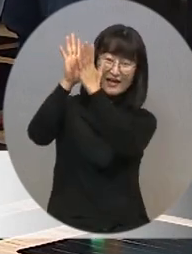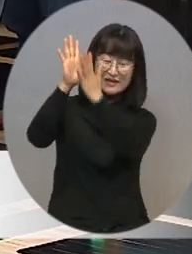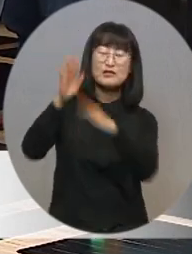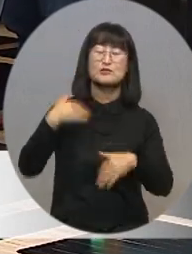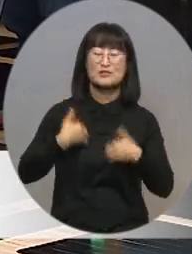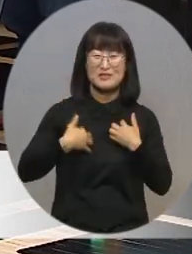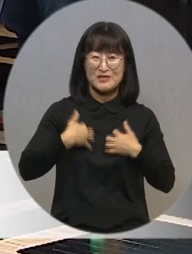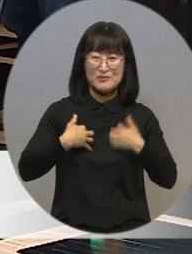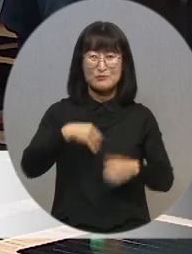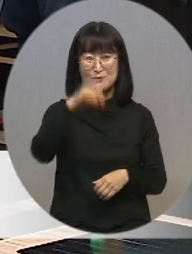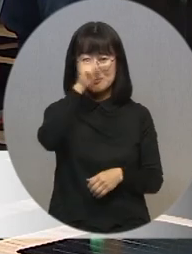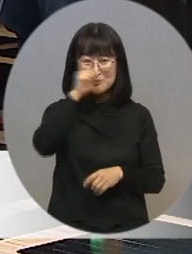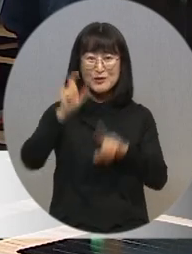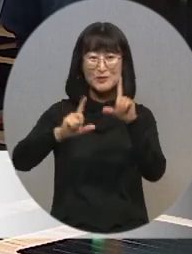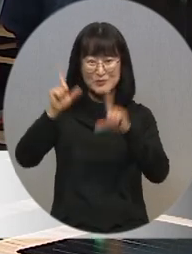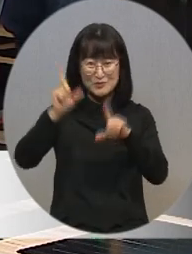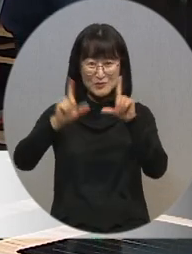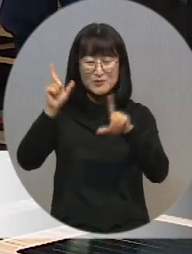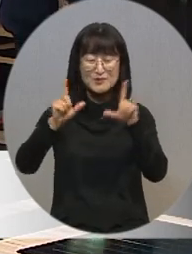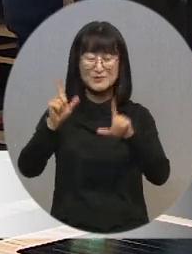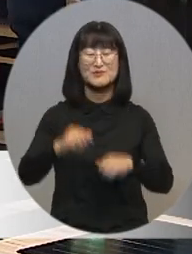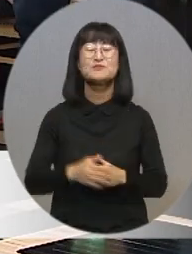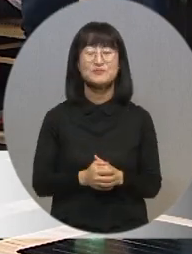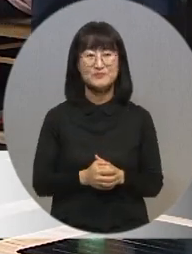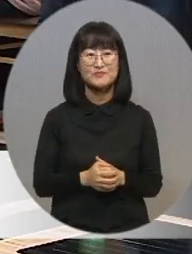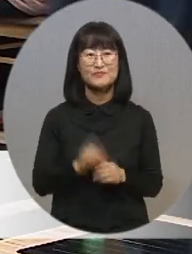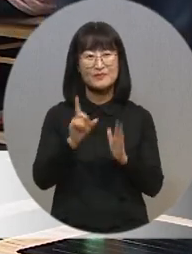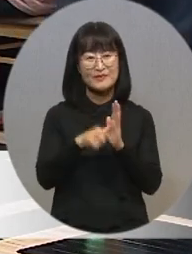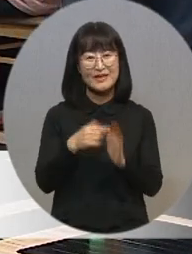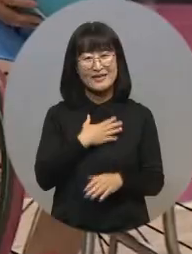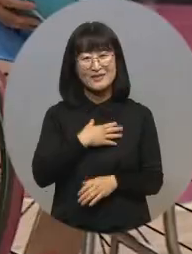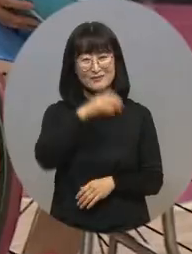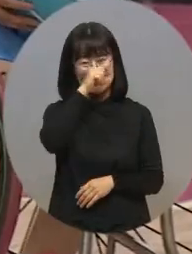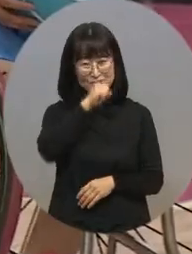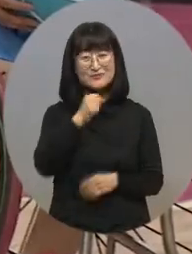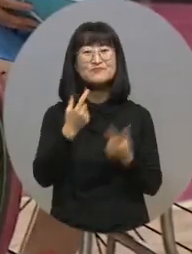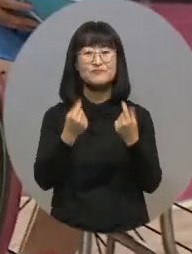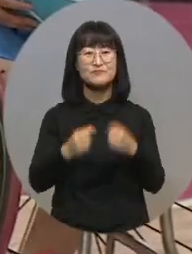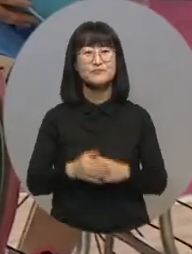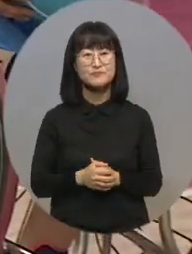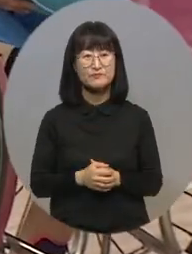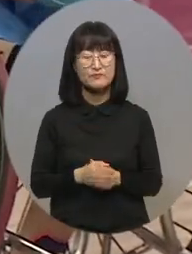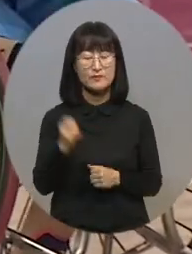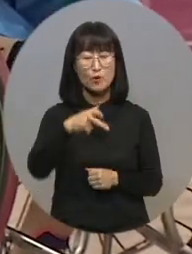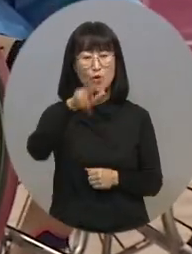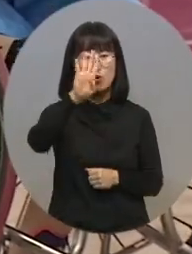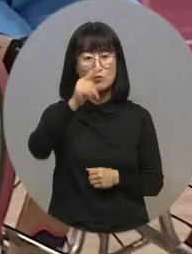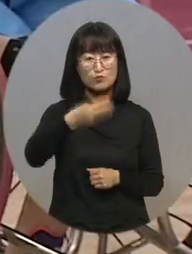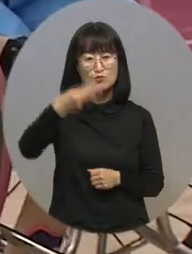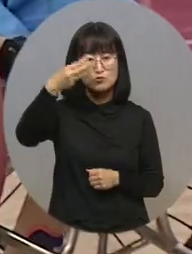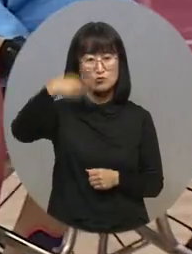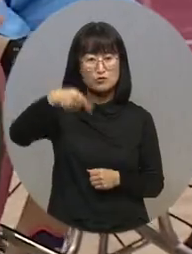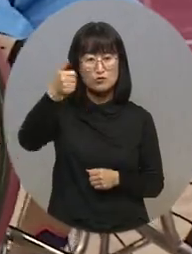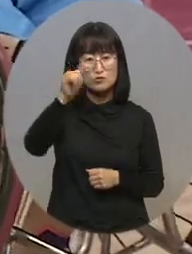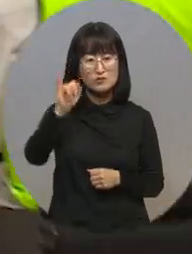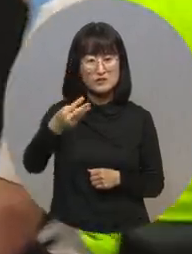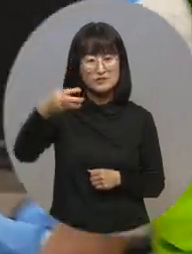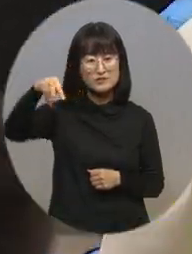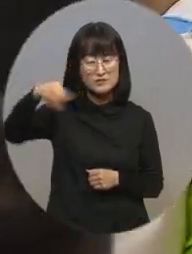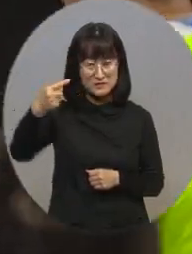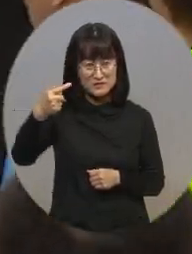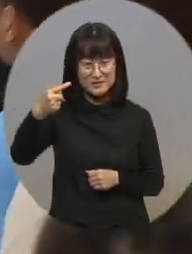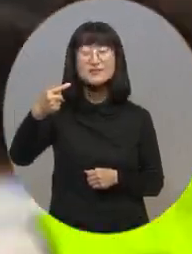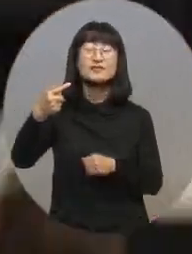기분이 좋아서 그런지 저한테 하이 쳐주는데 그때 좀 되게 기분이 좋고 또한 코의 블루스 관계자는 앞으로도